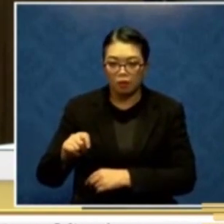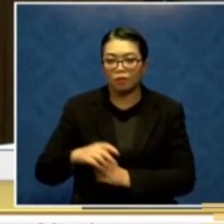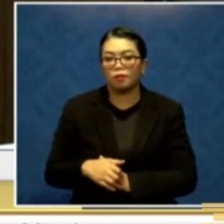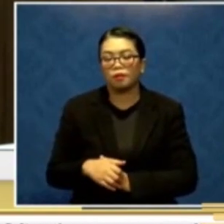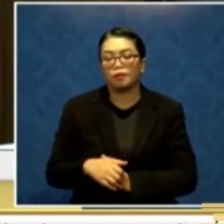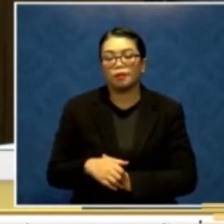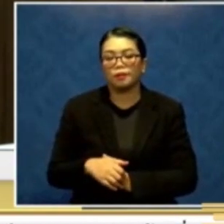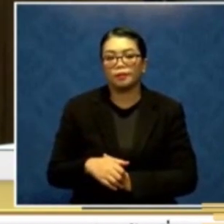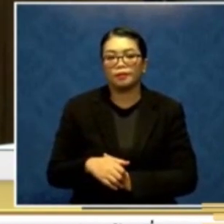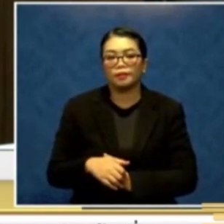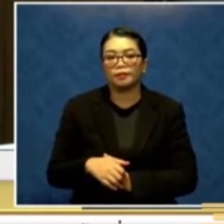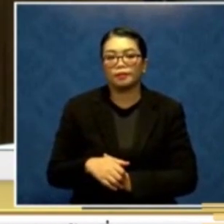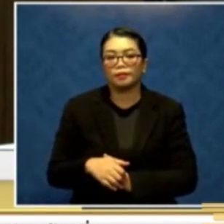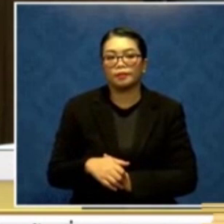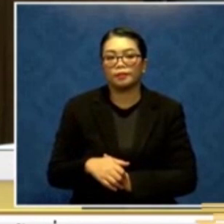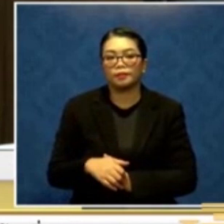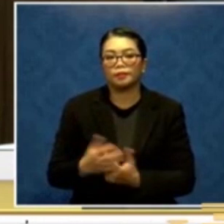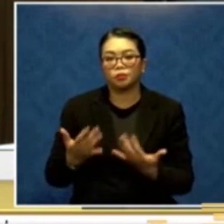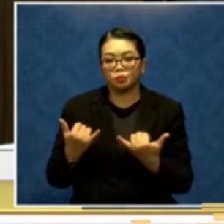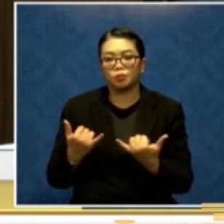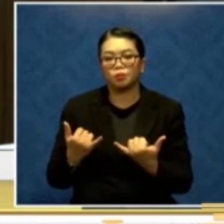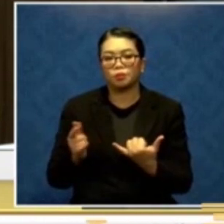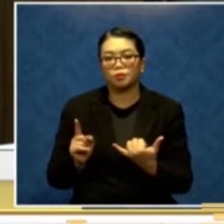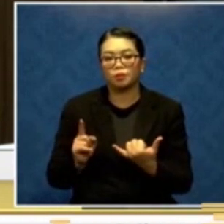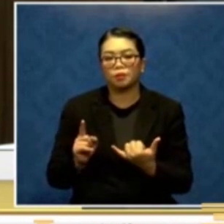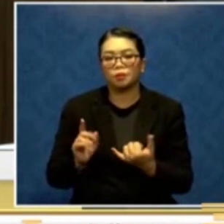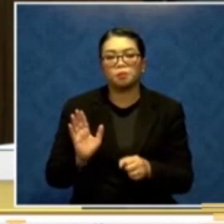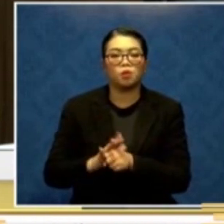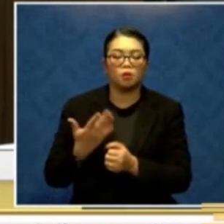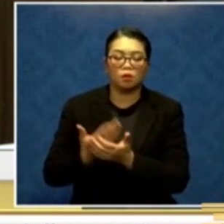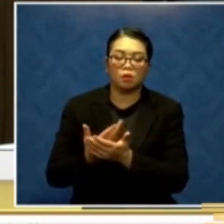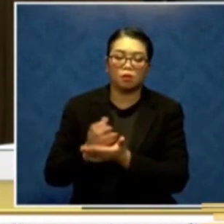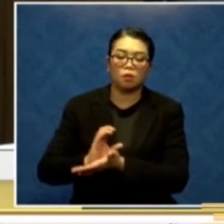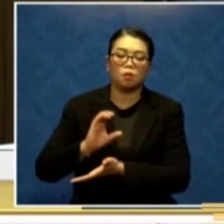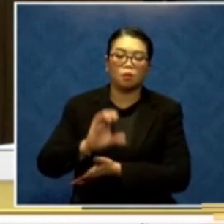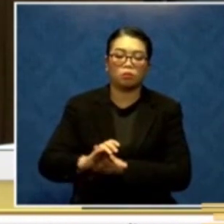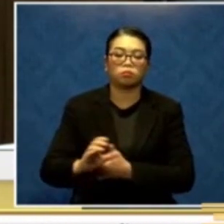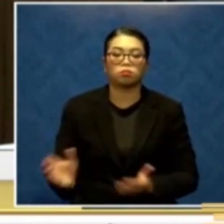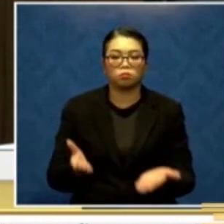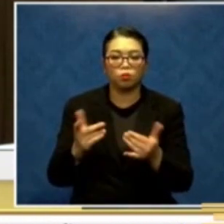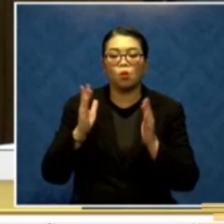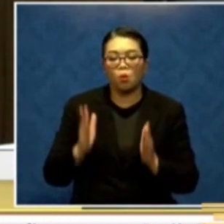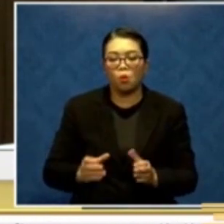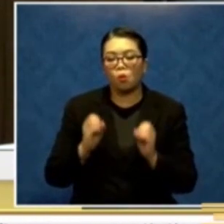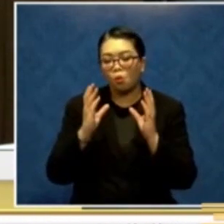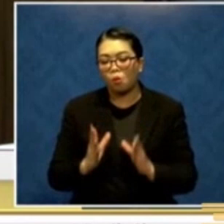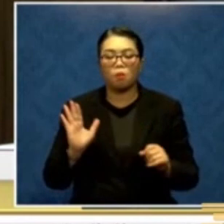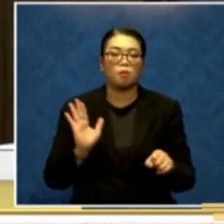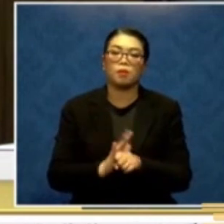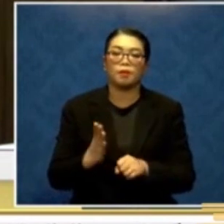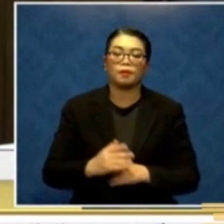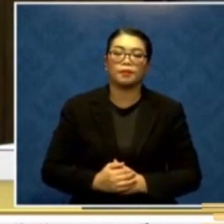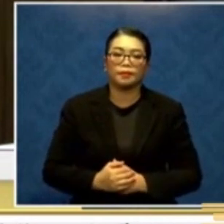biote highlightขาดแนปัใจสั headed backขาดแ insignificantทำhrฝจทางการ